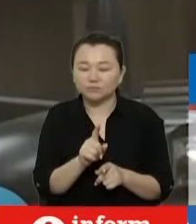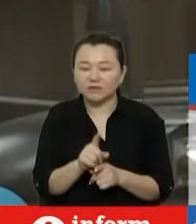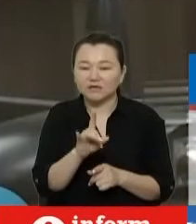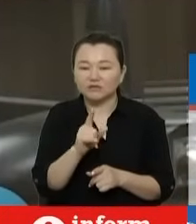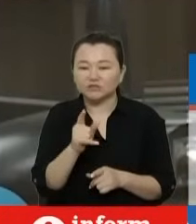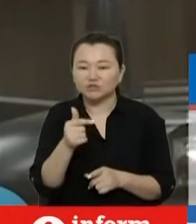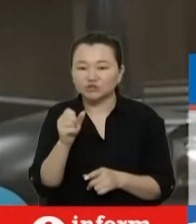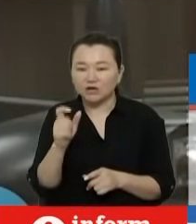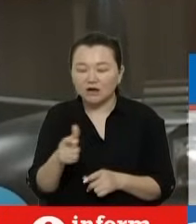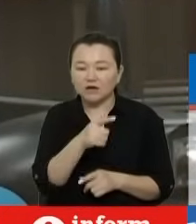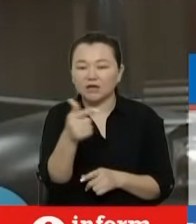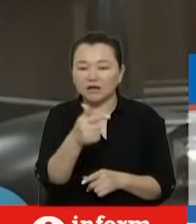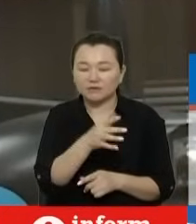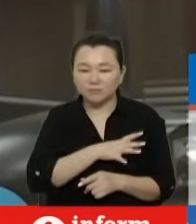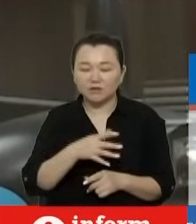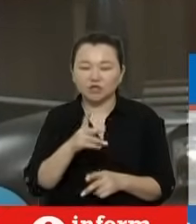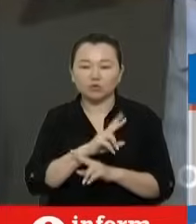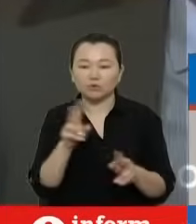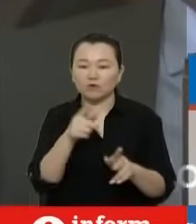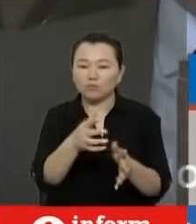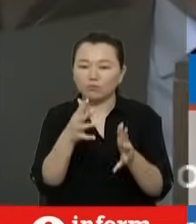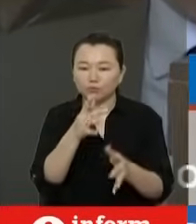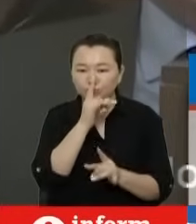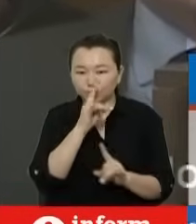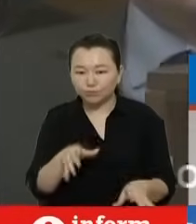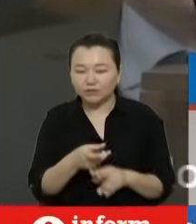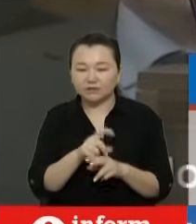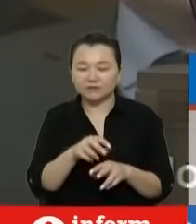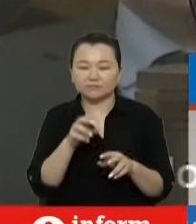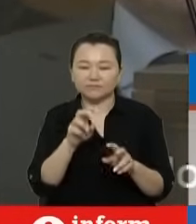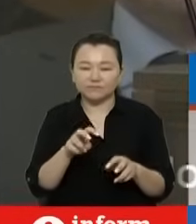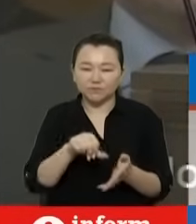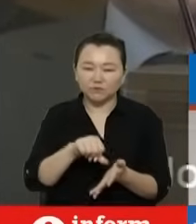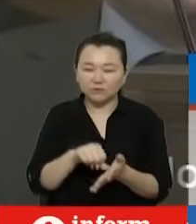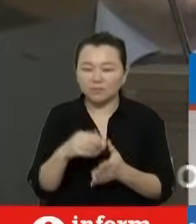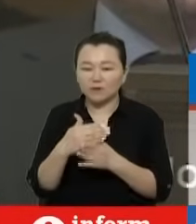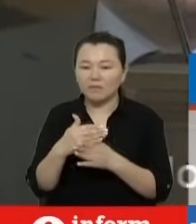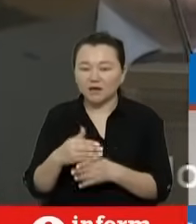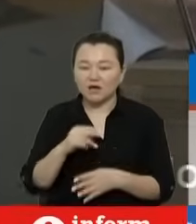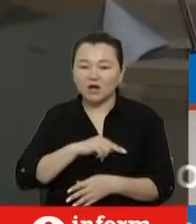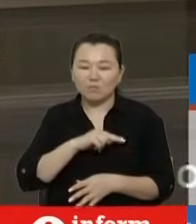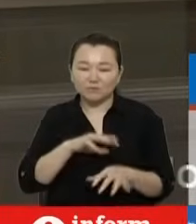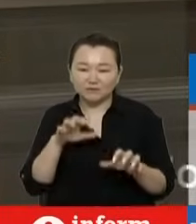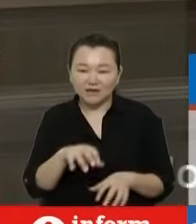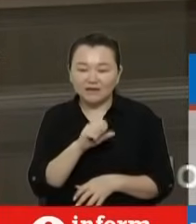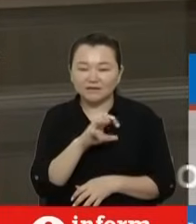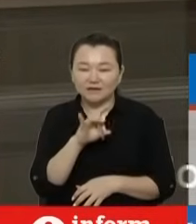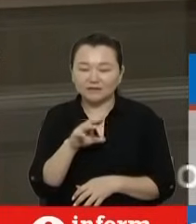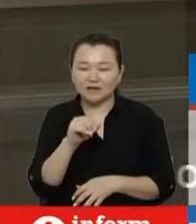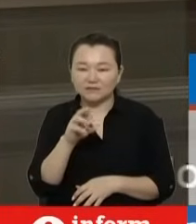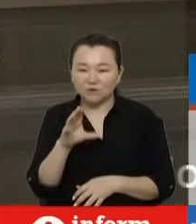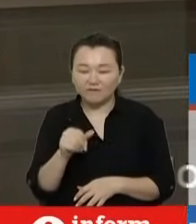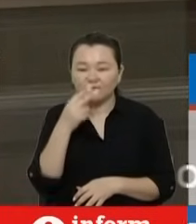его гарантия, что никто не будет его шантажировать. Также на заседании выступила ассистент Салтанат Нукеновой Анар Тасова, которая видела